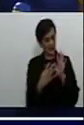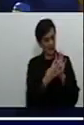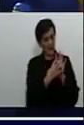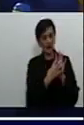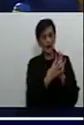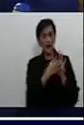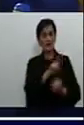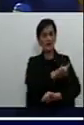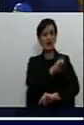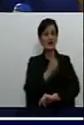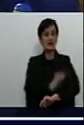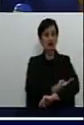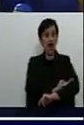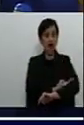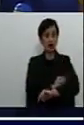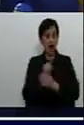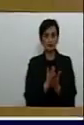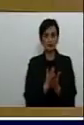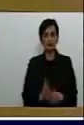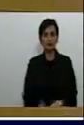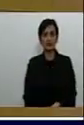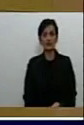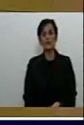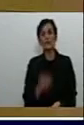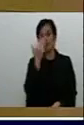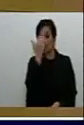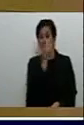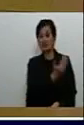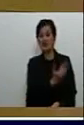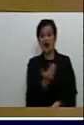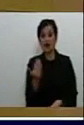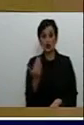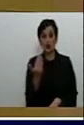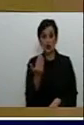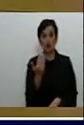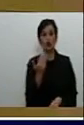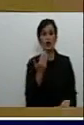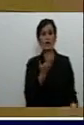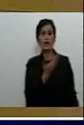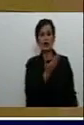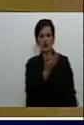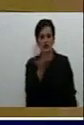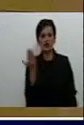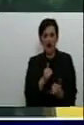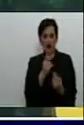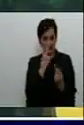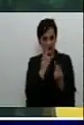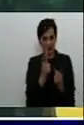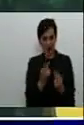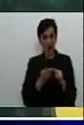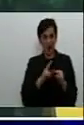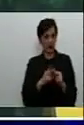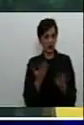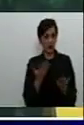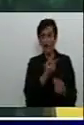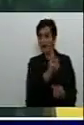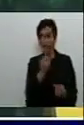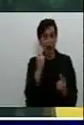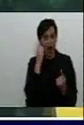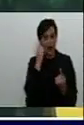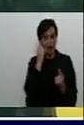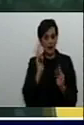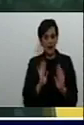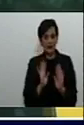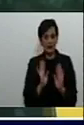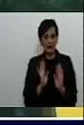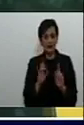გაგვეშთა ევროპისკენ ძალიან კაფეო ნაბიჯი გადავდგა და ფაქტობრივად აი ამ სიტუაციას ისევ ძირითადად პოლიტიკური მოთამაშეები